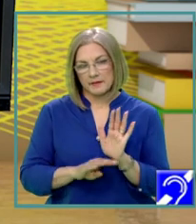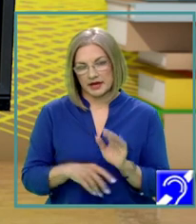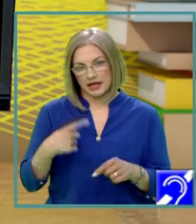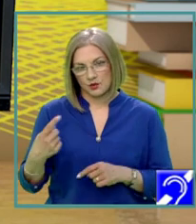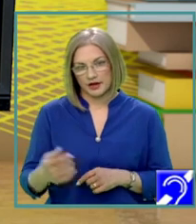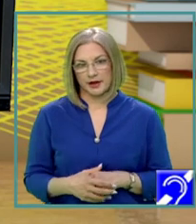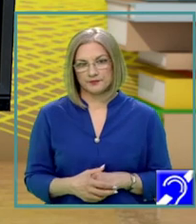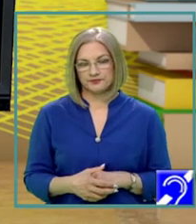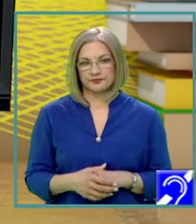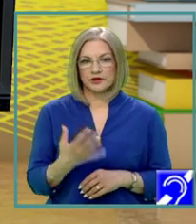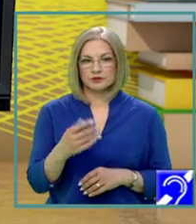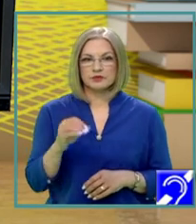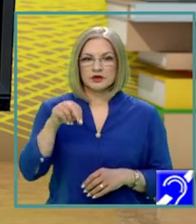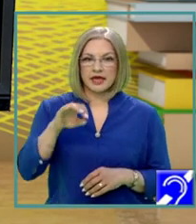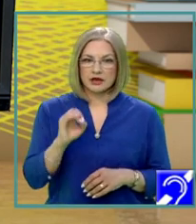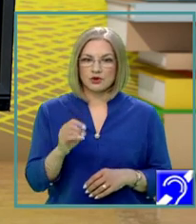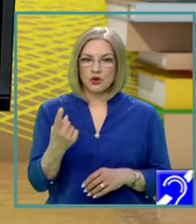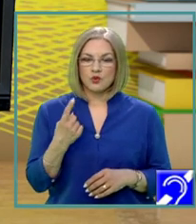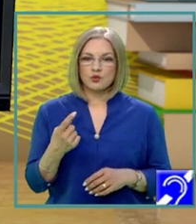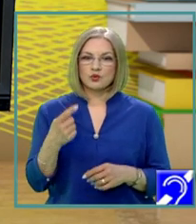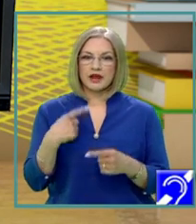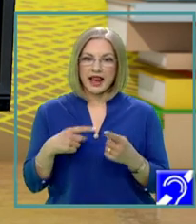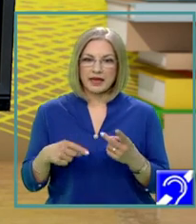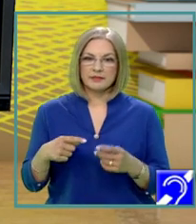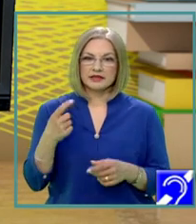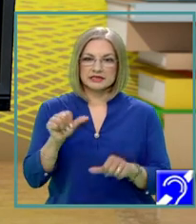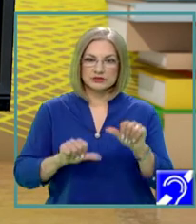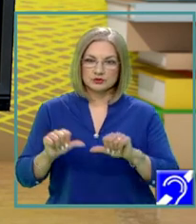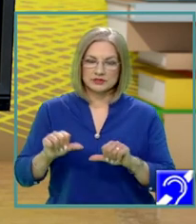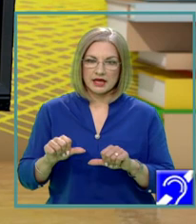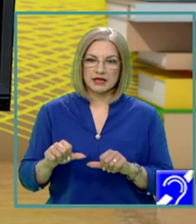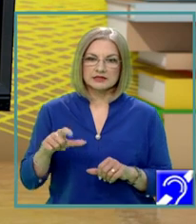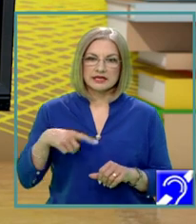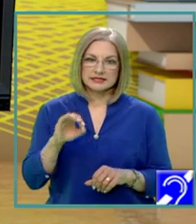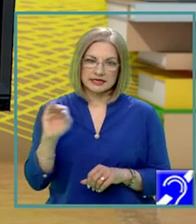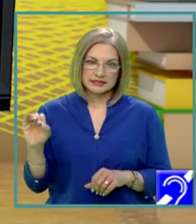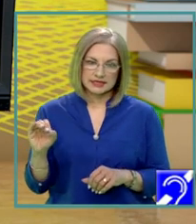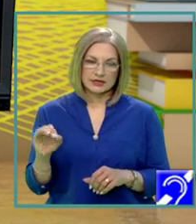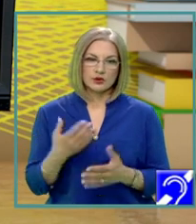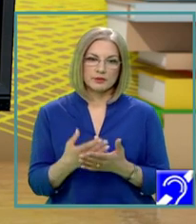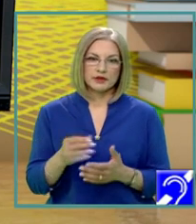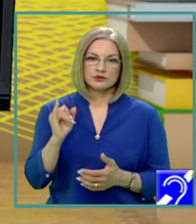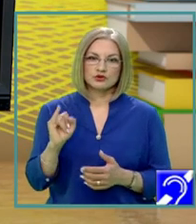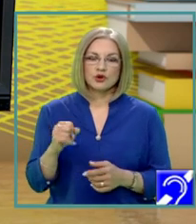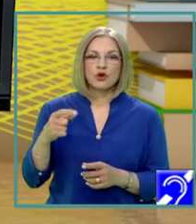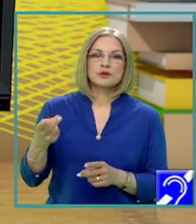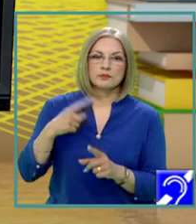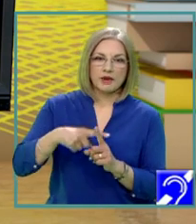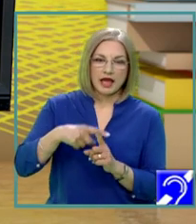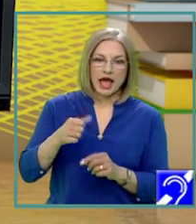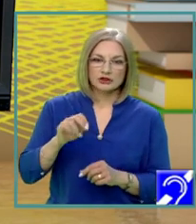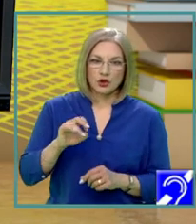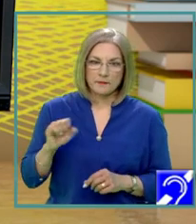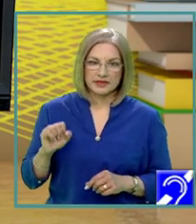anume numărul de oxidare al unui element dintre o substanță elementară este întotdeauna zero pentru Union poliatomic este egal cu sarcină